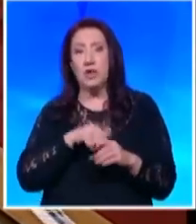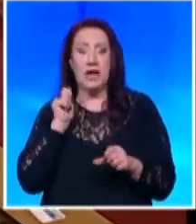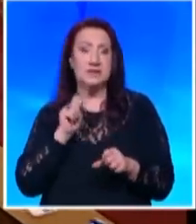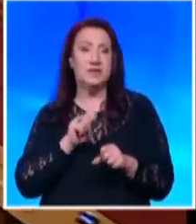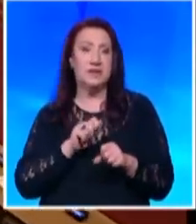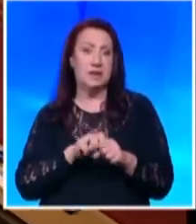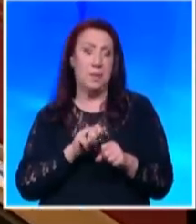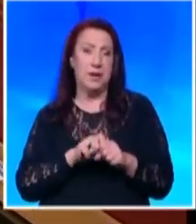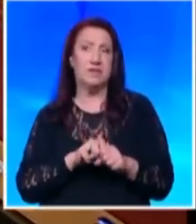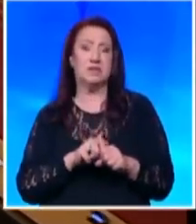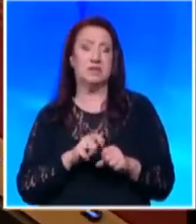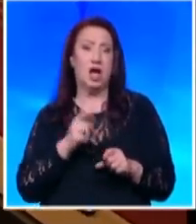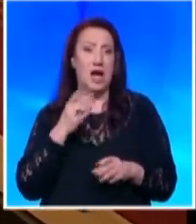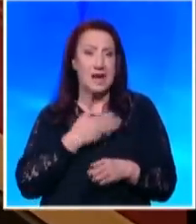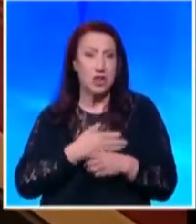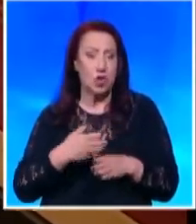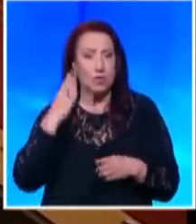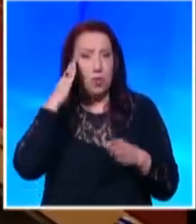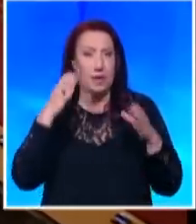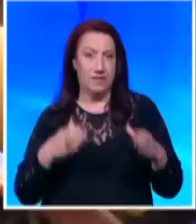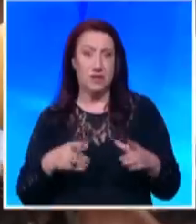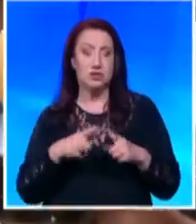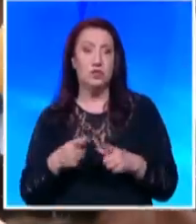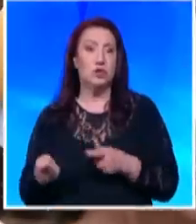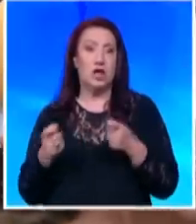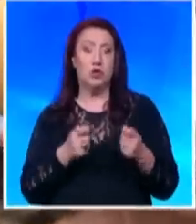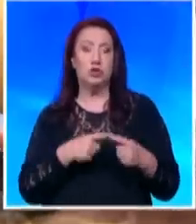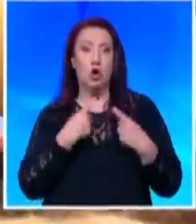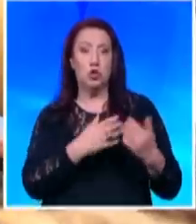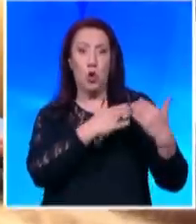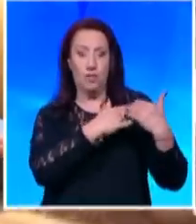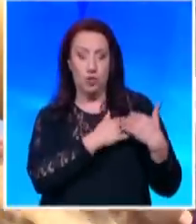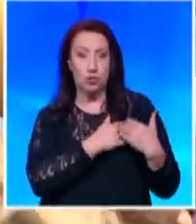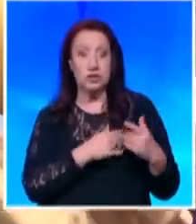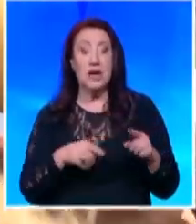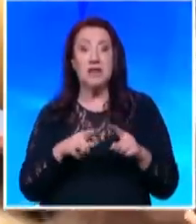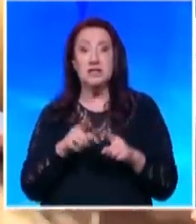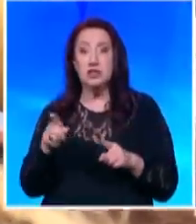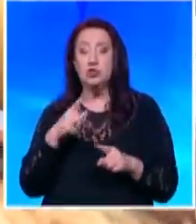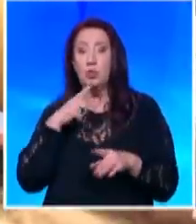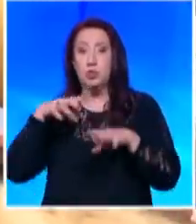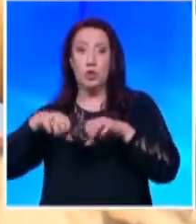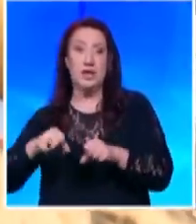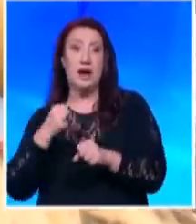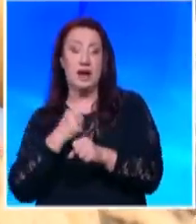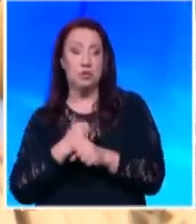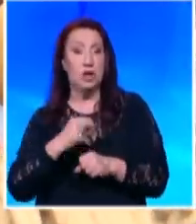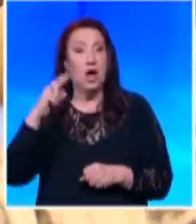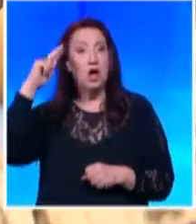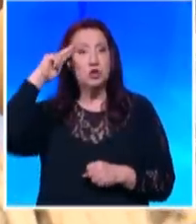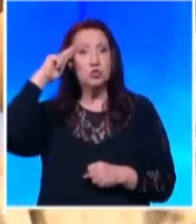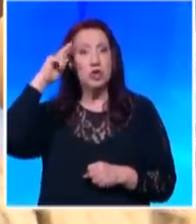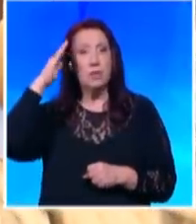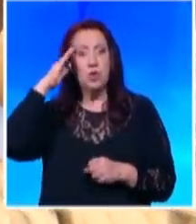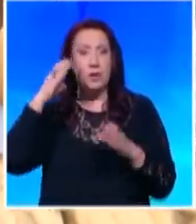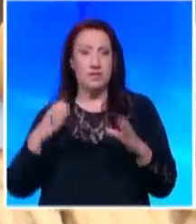правителство, каза Румен Радев. Изглежда, че в същото време искат да вържат и ръцете на служебното правителство и да го оставят без бюджет. Това е